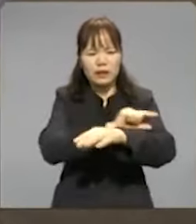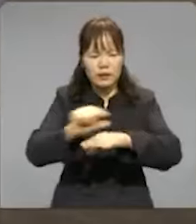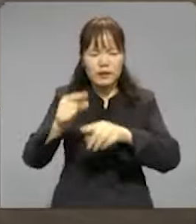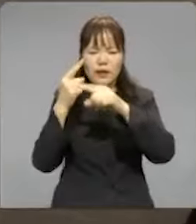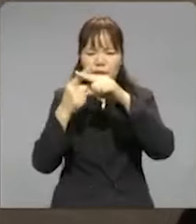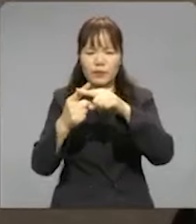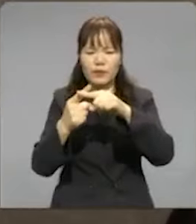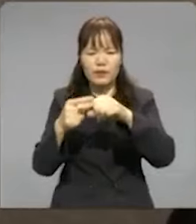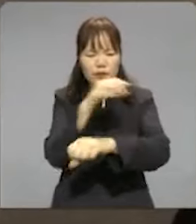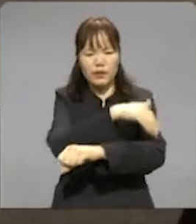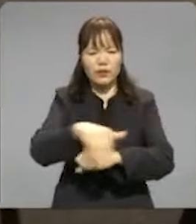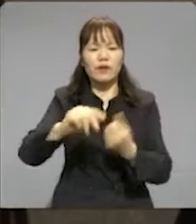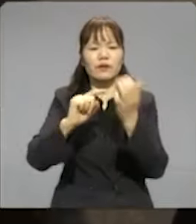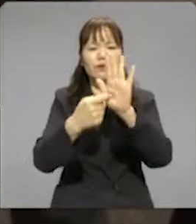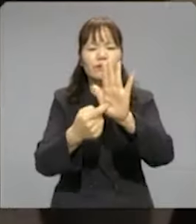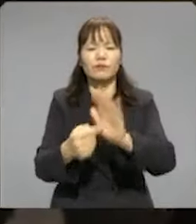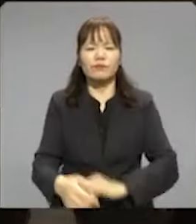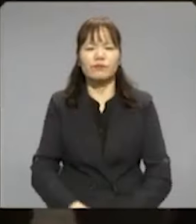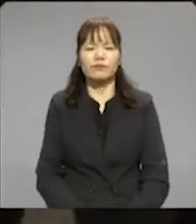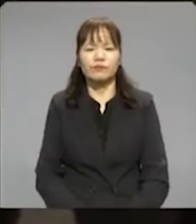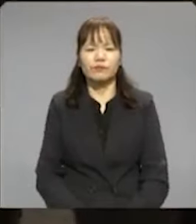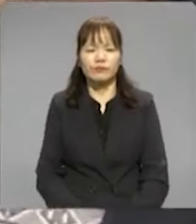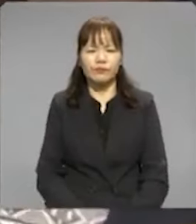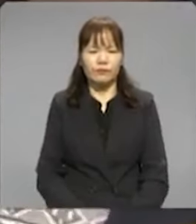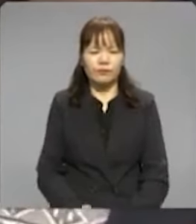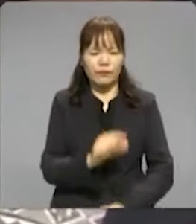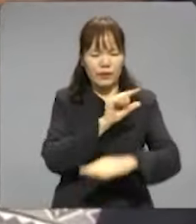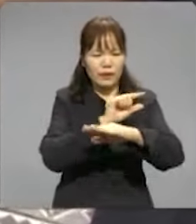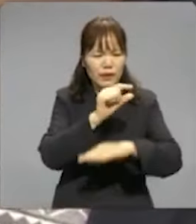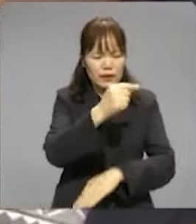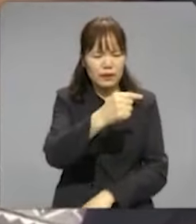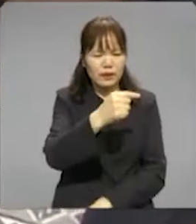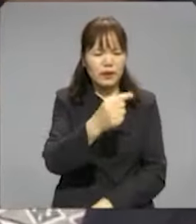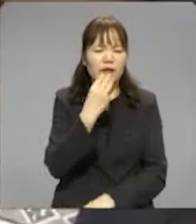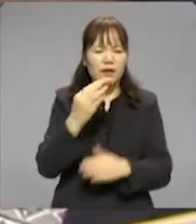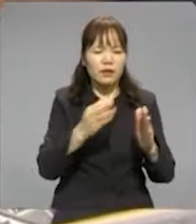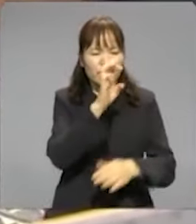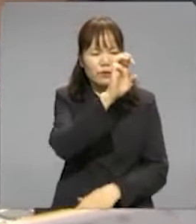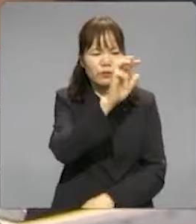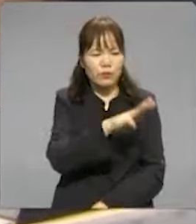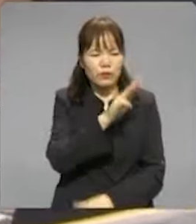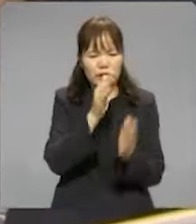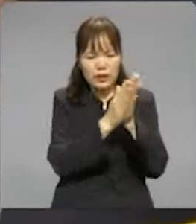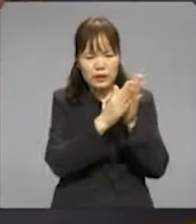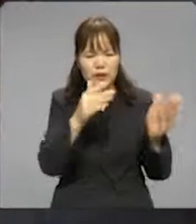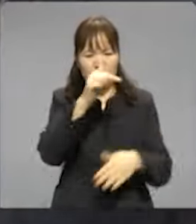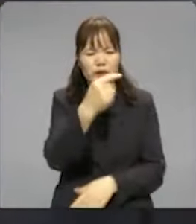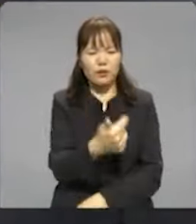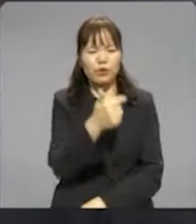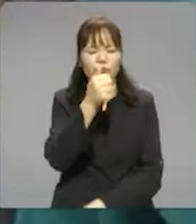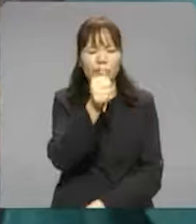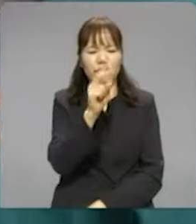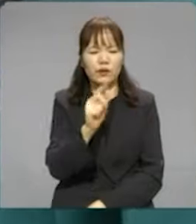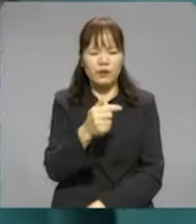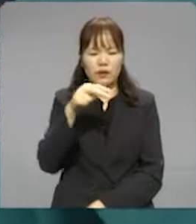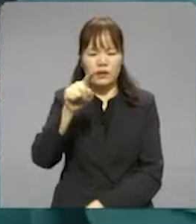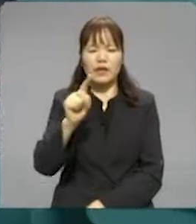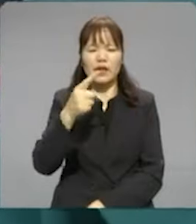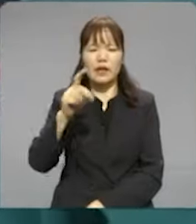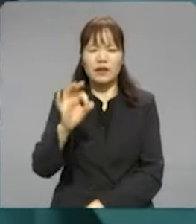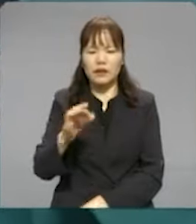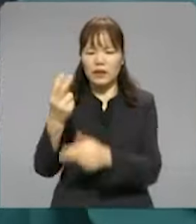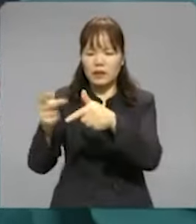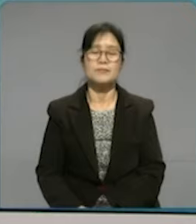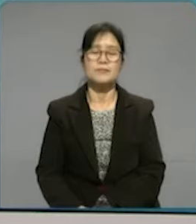플러스 노선도 공개했습니다. 이 중 G 노선은 경기 북부 포천에서 시작해 논현 사당을 거쳐 인천